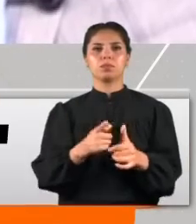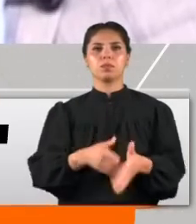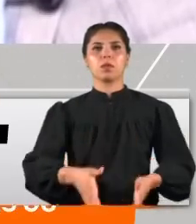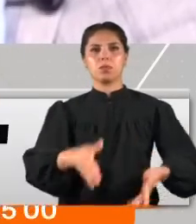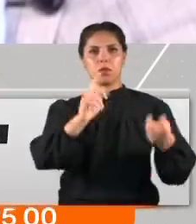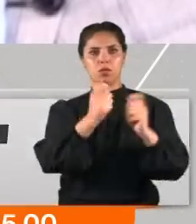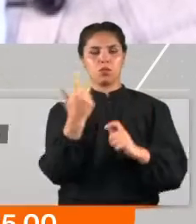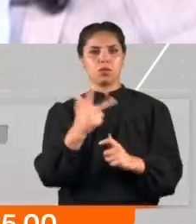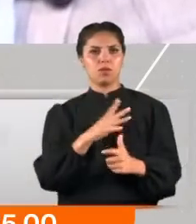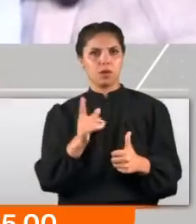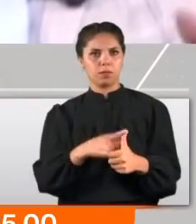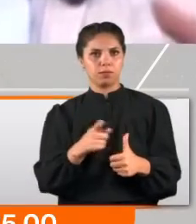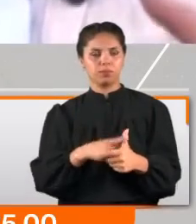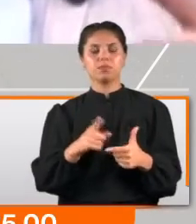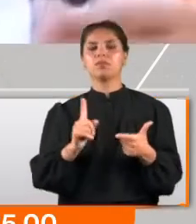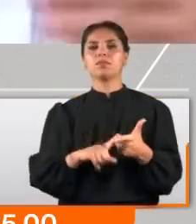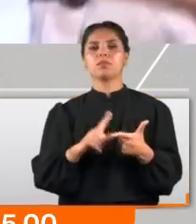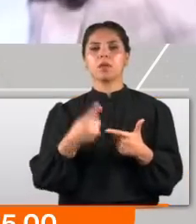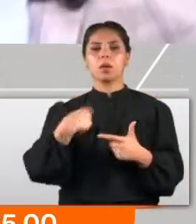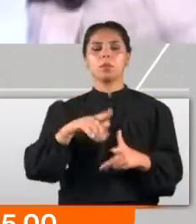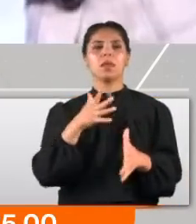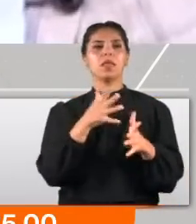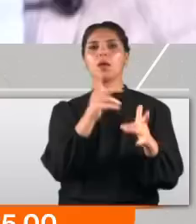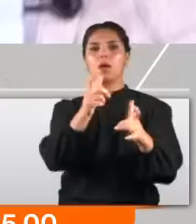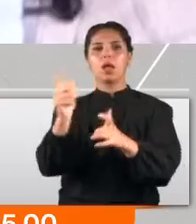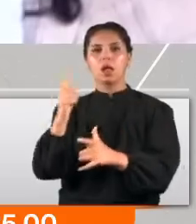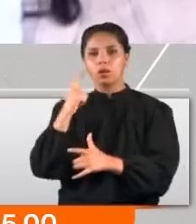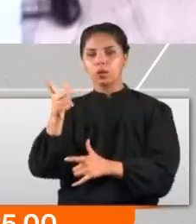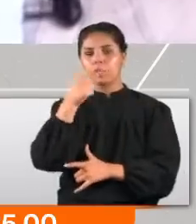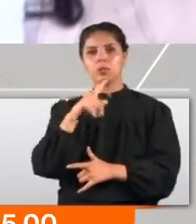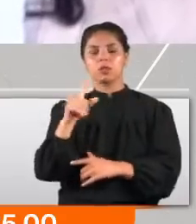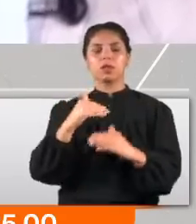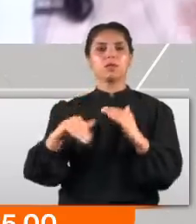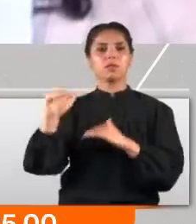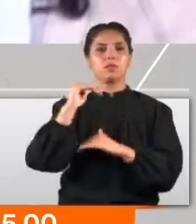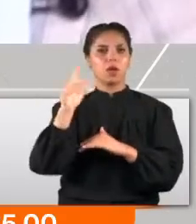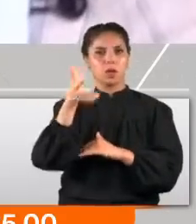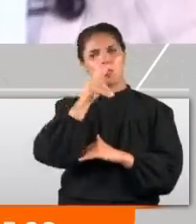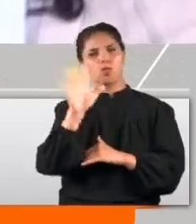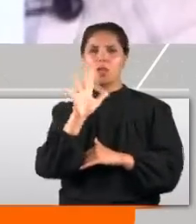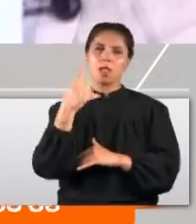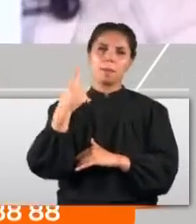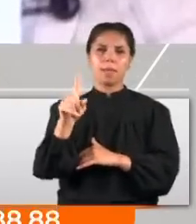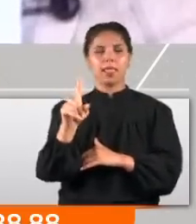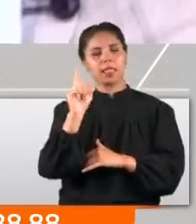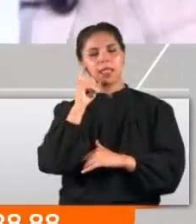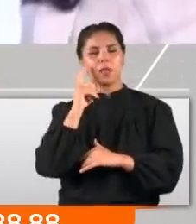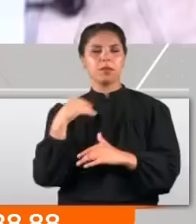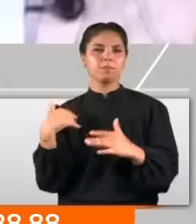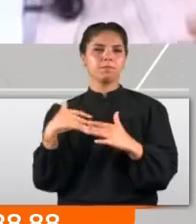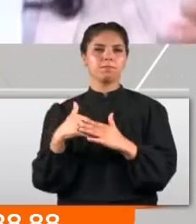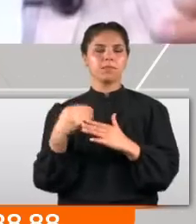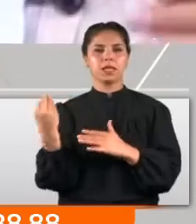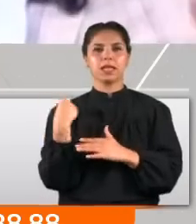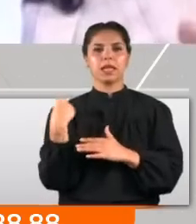dönüşümü hızlandırmış oluyoruz. Bir taraftan biz rezerv alanlarda 200 binden fazla ki 350 bine kadar çıkabilecek bir sayıda